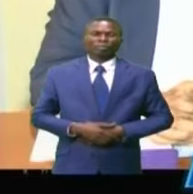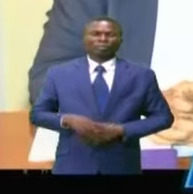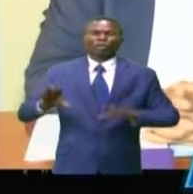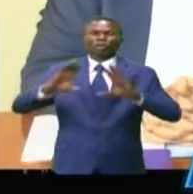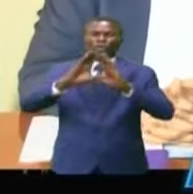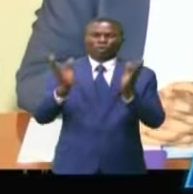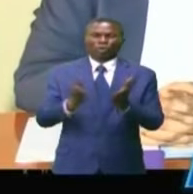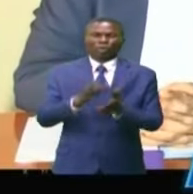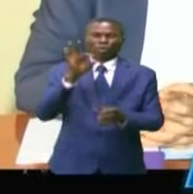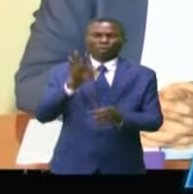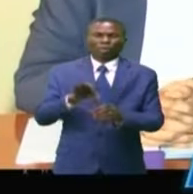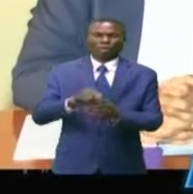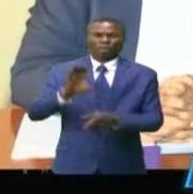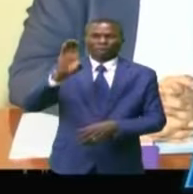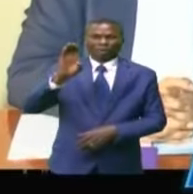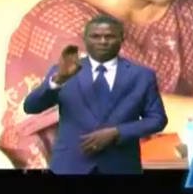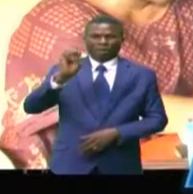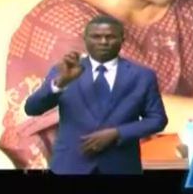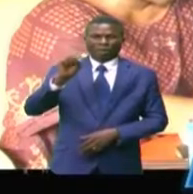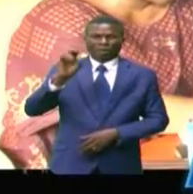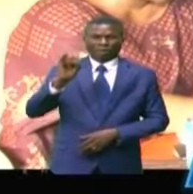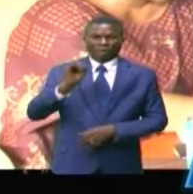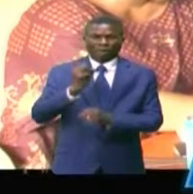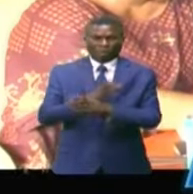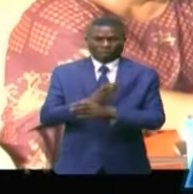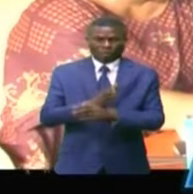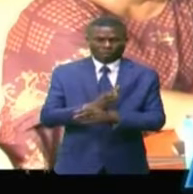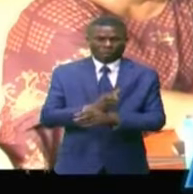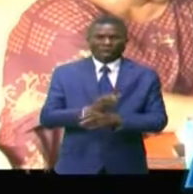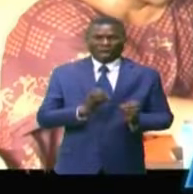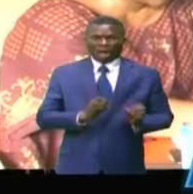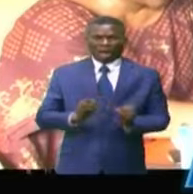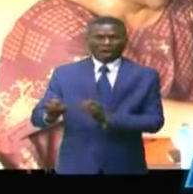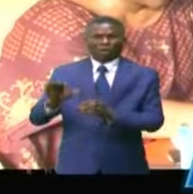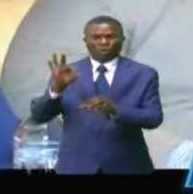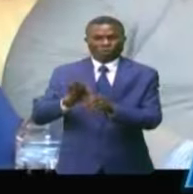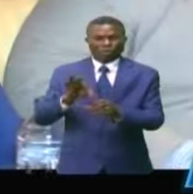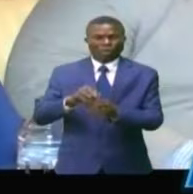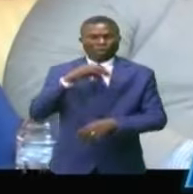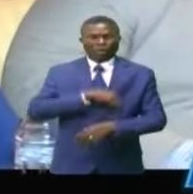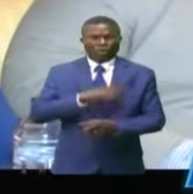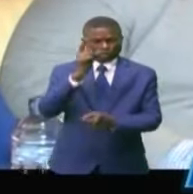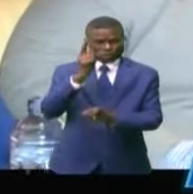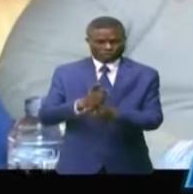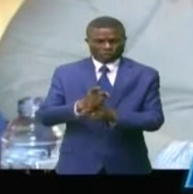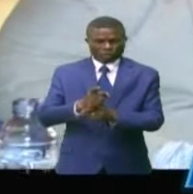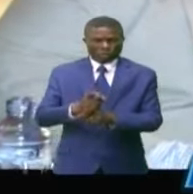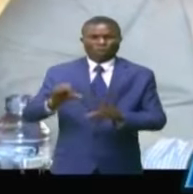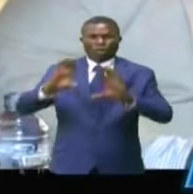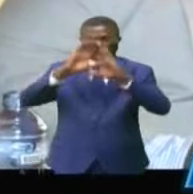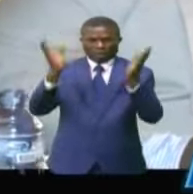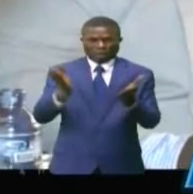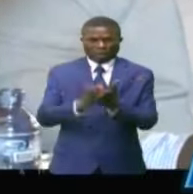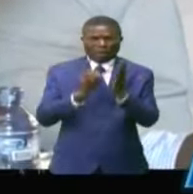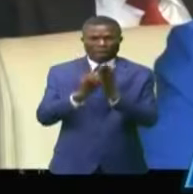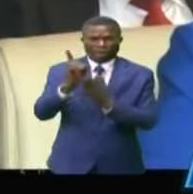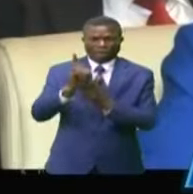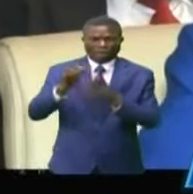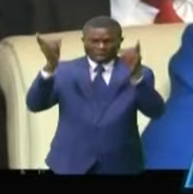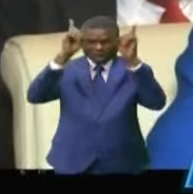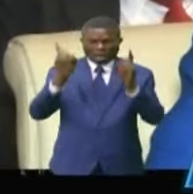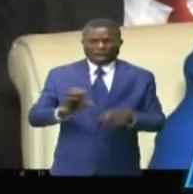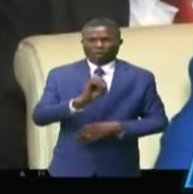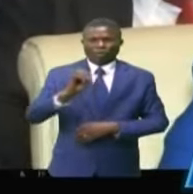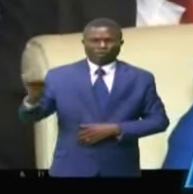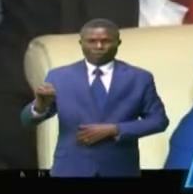Commission électorale nationale indépendante est prête à conduire les élections est l'une des missions qu'effectue la Communauté de développement de l'Afrique